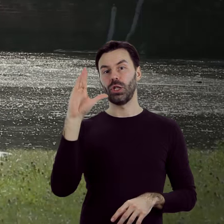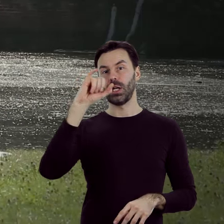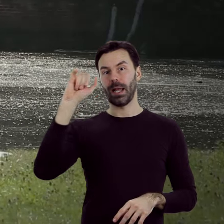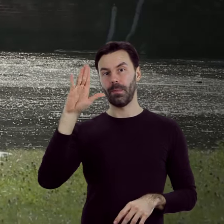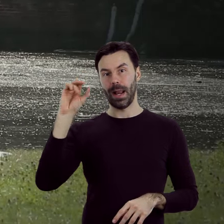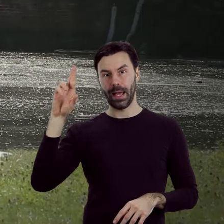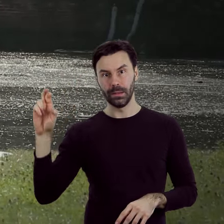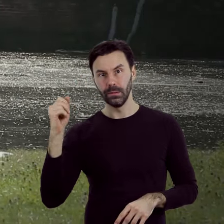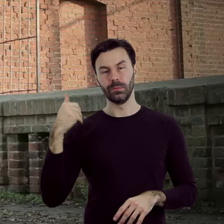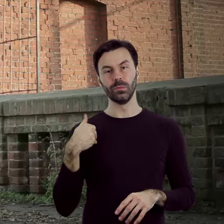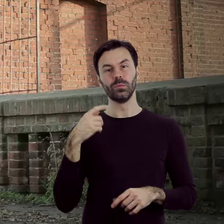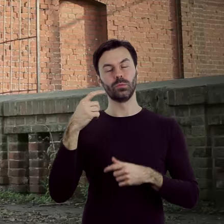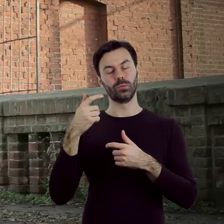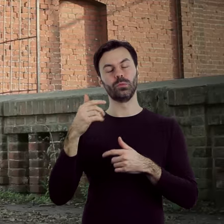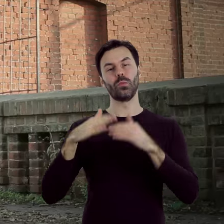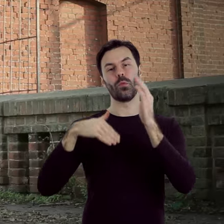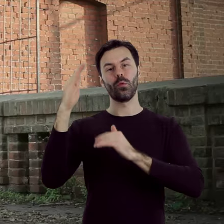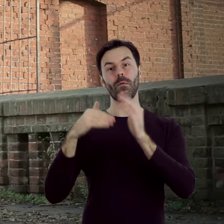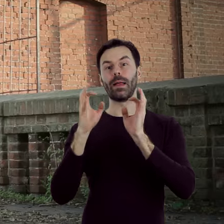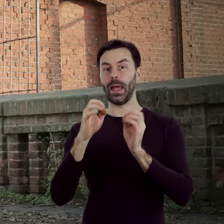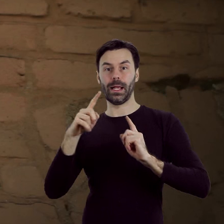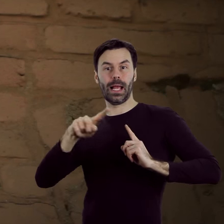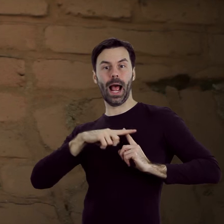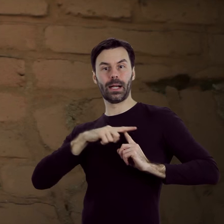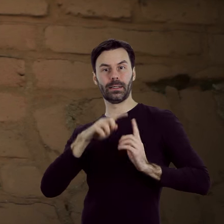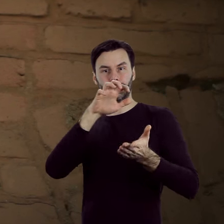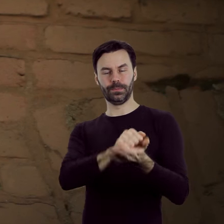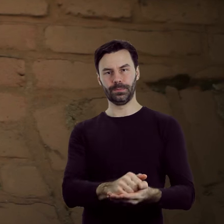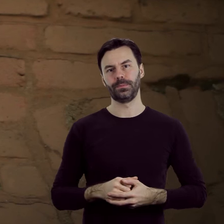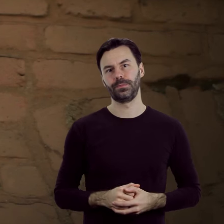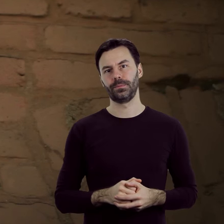Scheibler wybudował sobie folwark, a obecnie harcerze mają szkutnię.